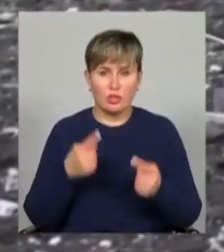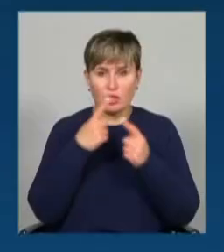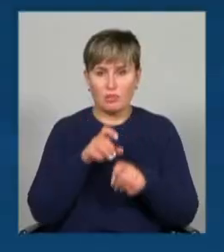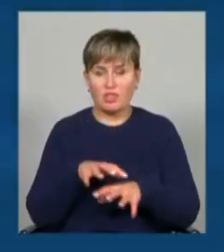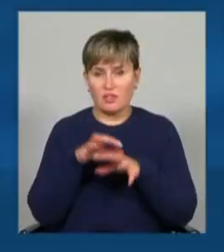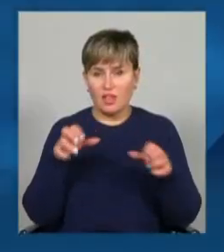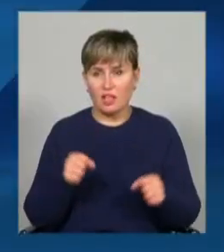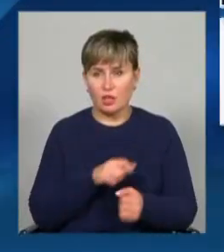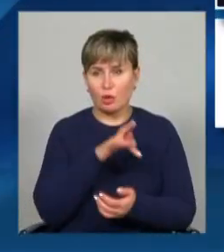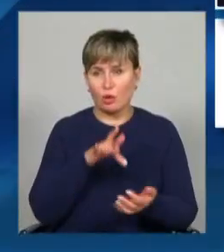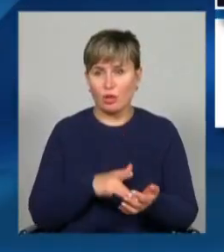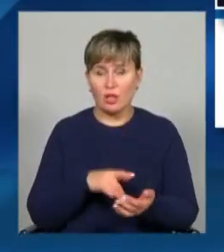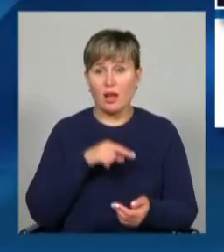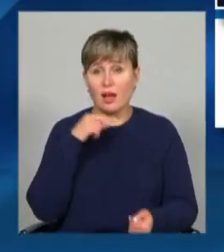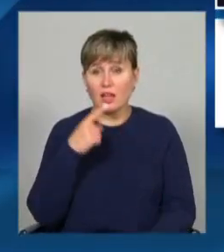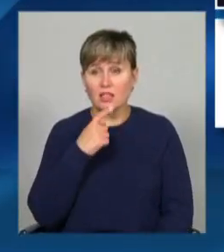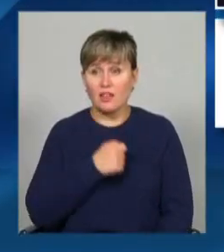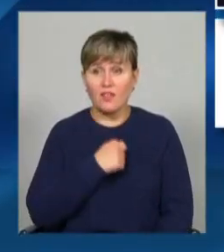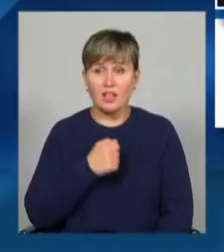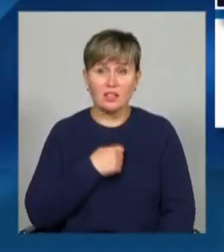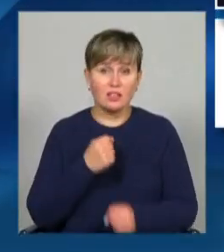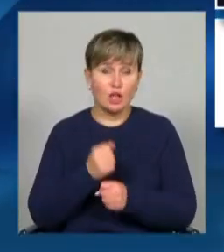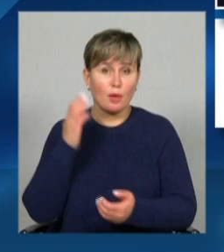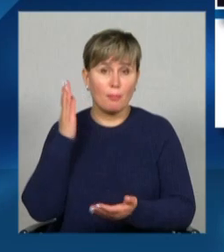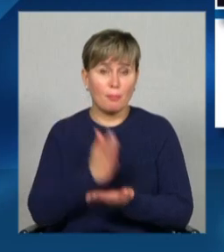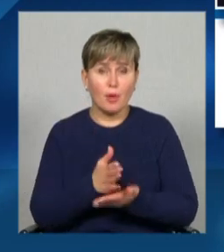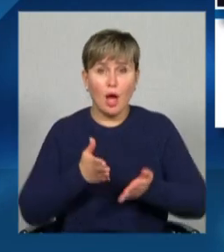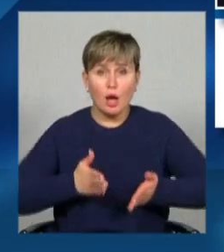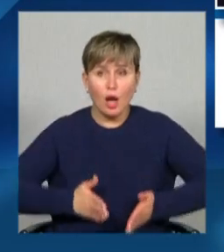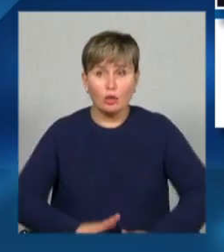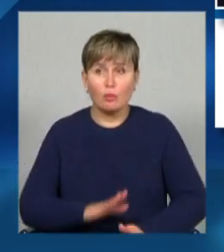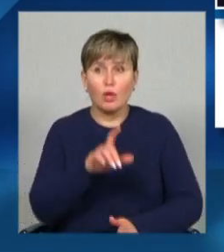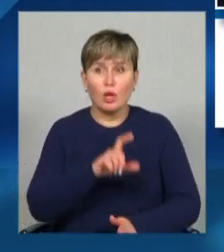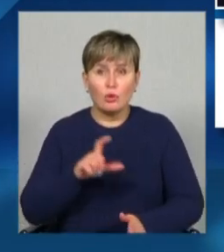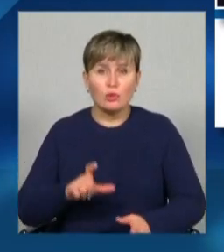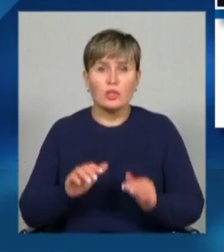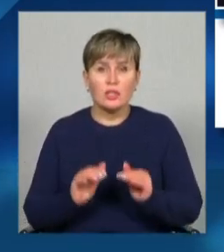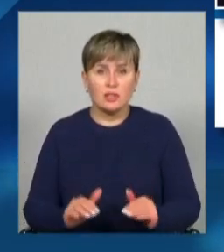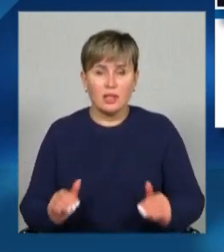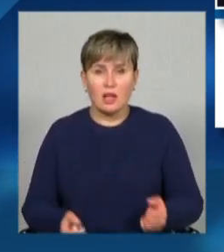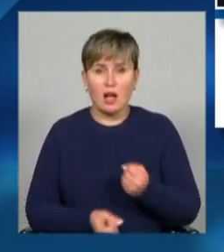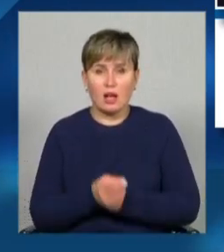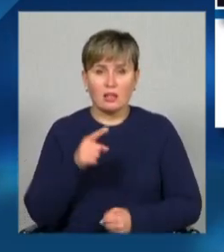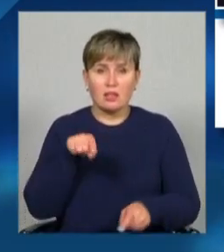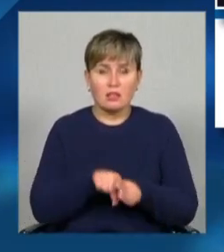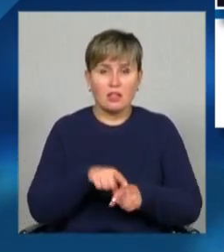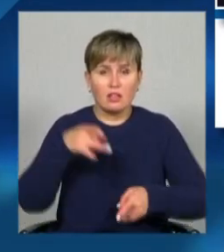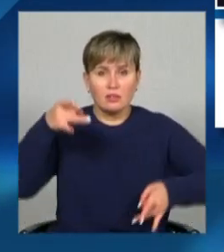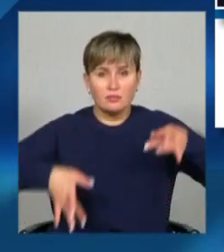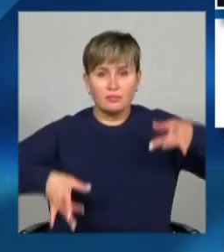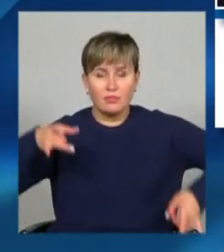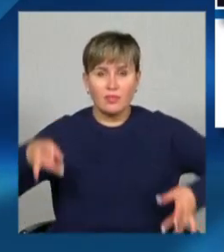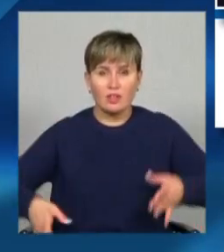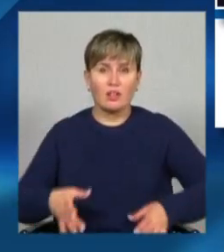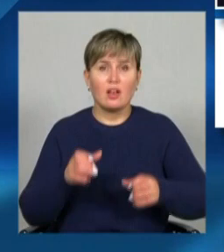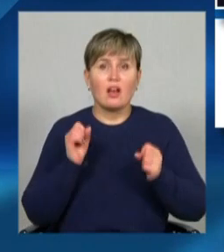города. Российские войска нанесли прямой удар по роддому. Люди, дети оказались под обломками. Зверство. Как